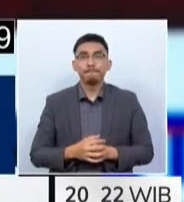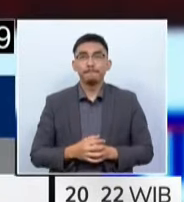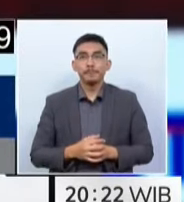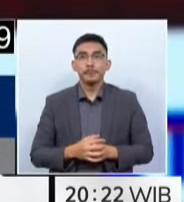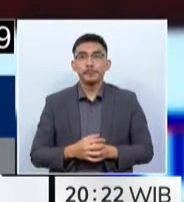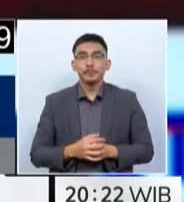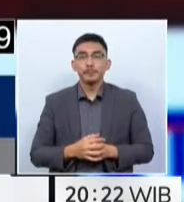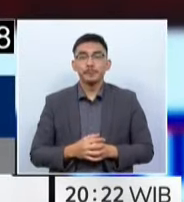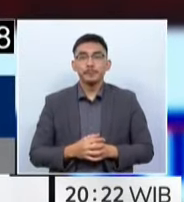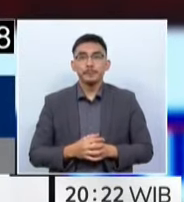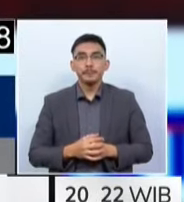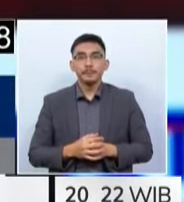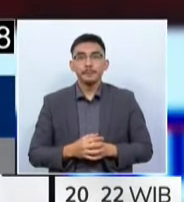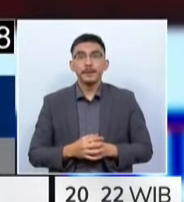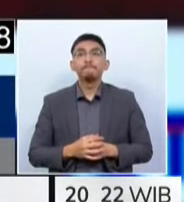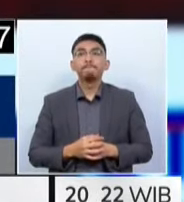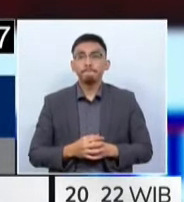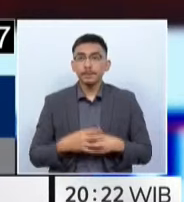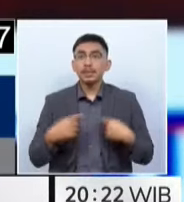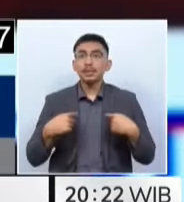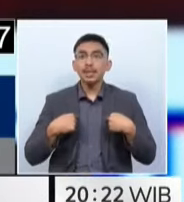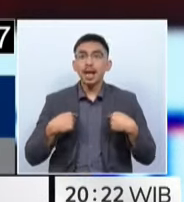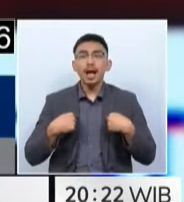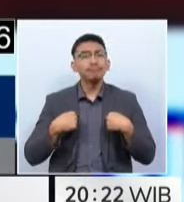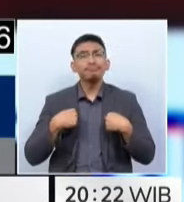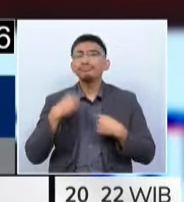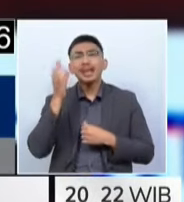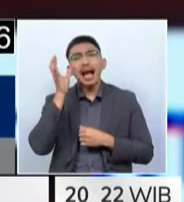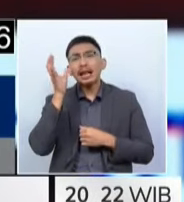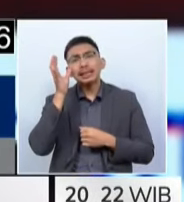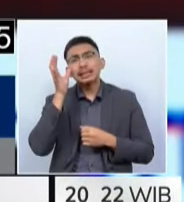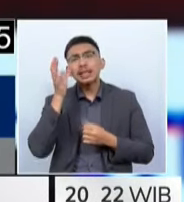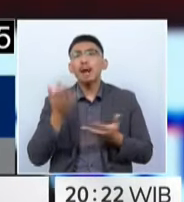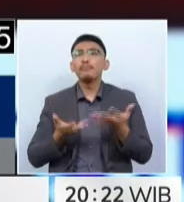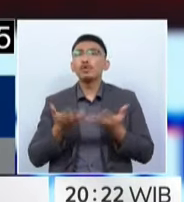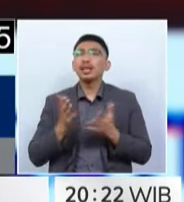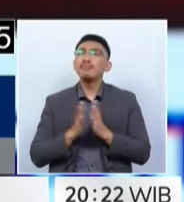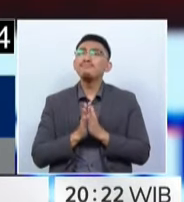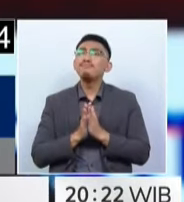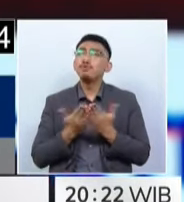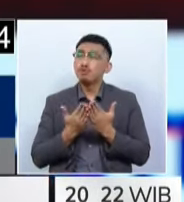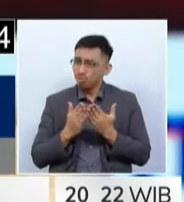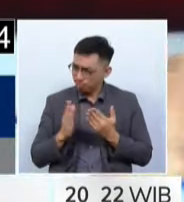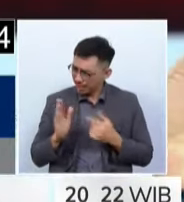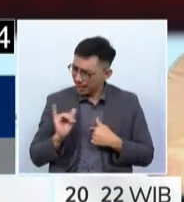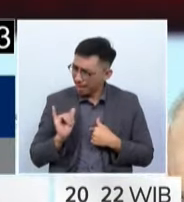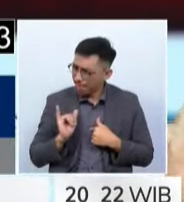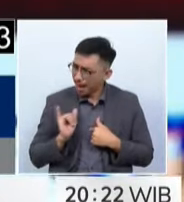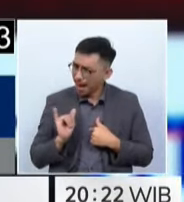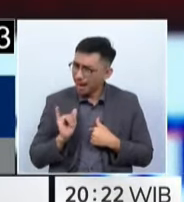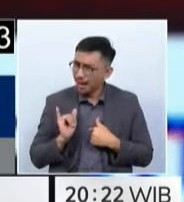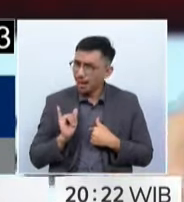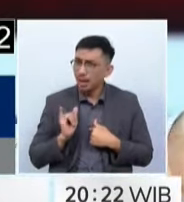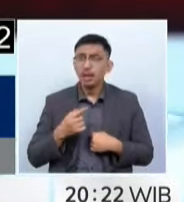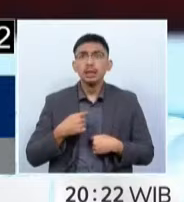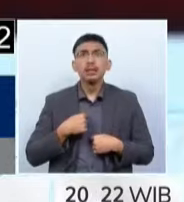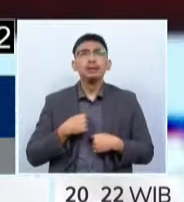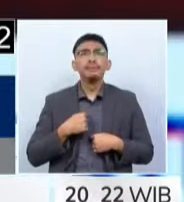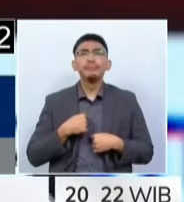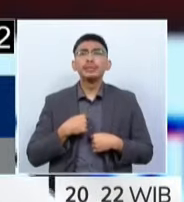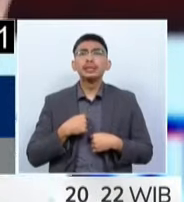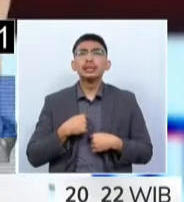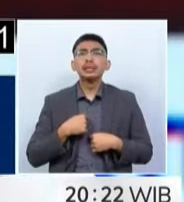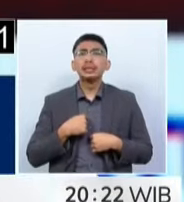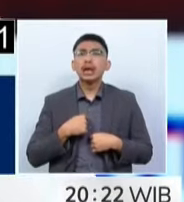kembali Saya enggak mengerti jangan-jangan guru kita buku kita sama Pak anjar kok saya saya banyak